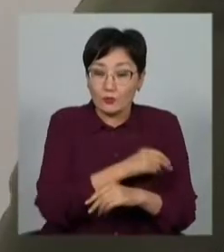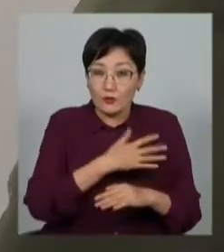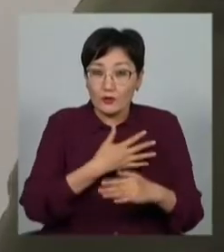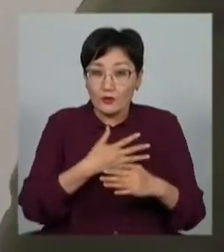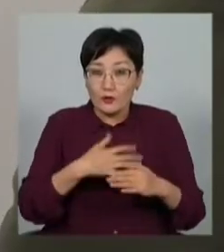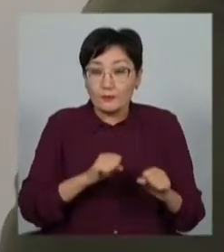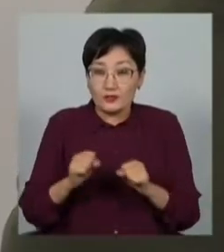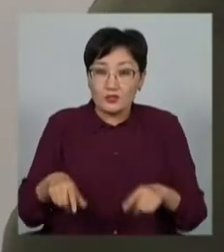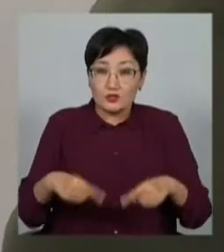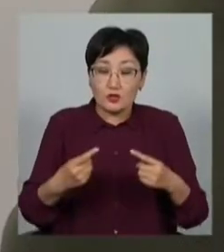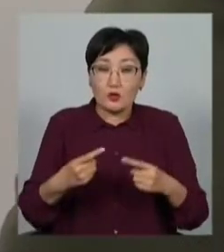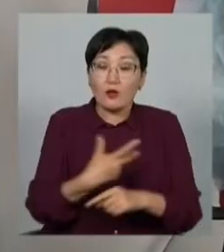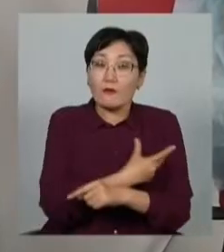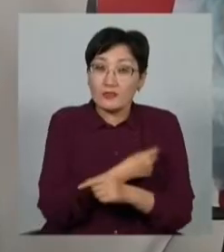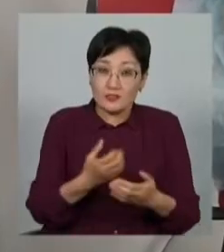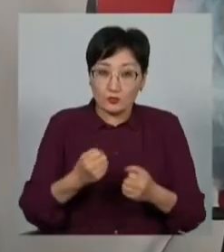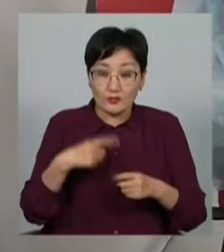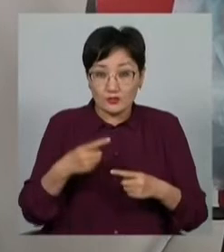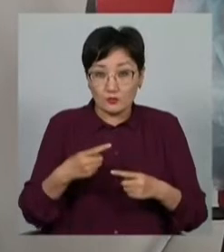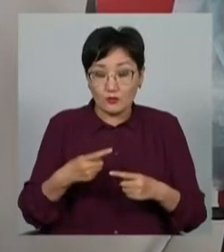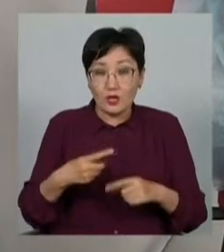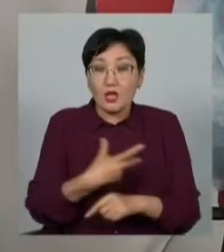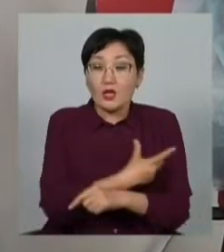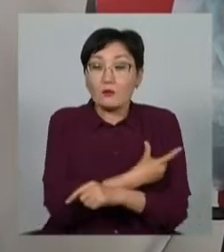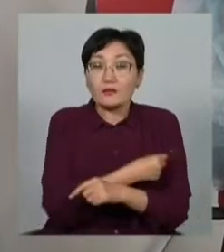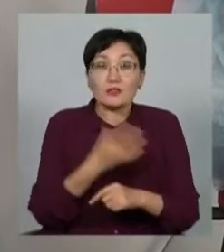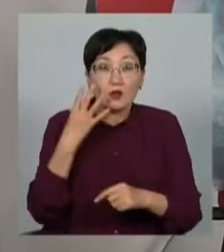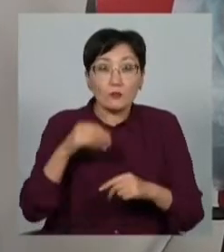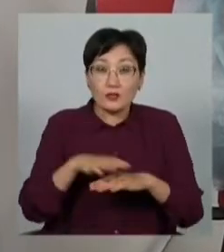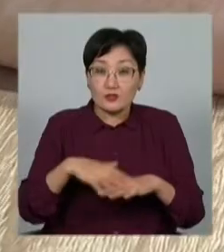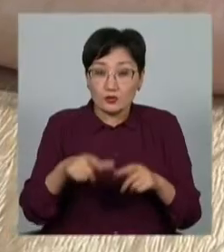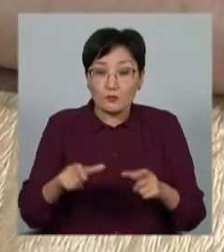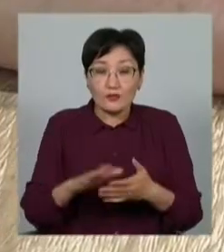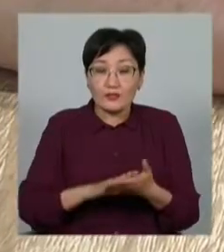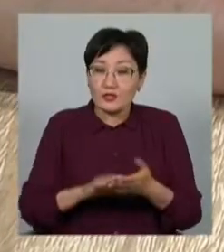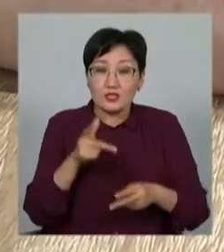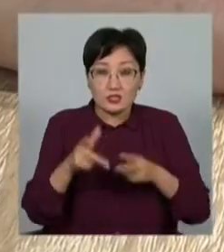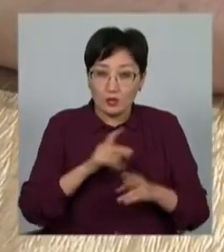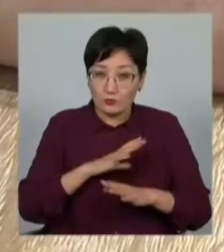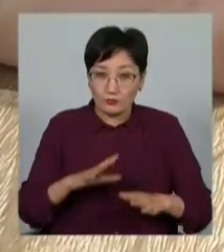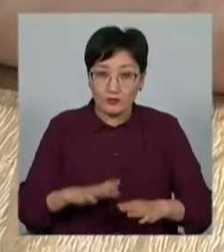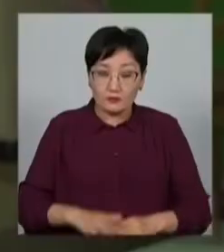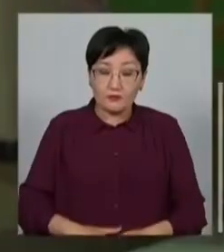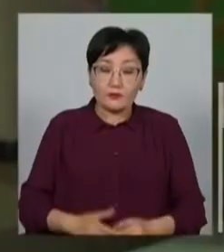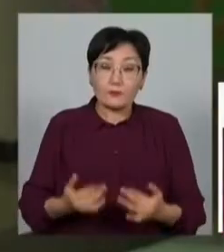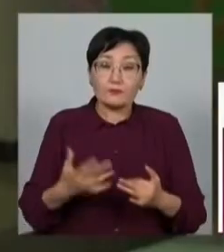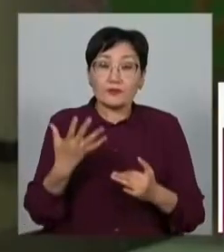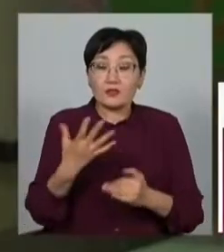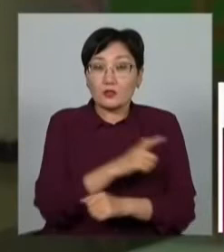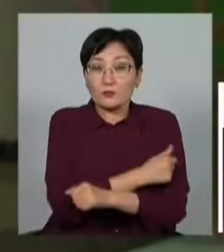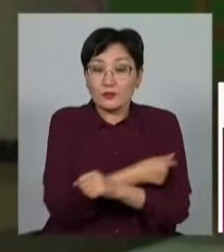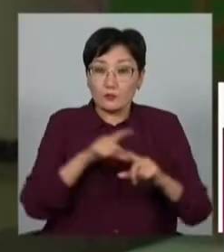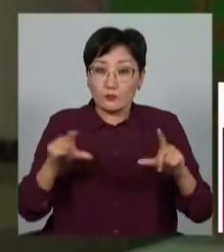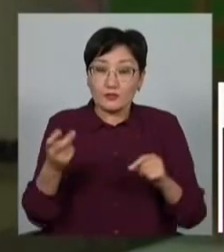тастырудың жалғыз жолы вакцина алу екендігін айтады. Ал екпе салдырған алматылықтардан ешқандай шағым болмаған. Бүгін осы 5-ші